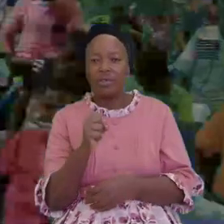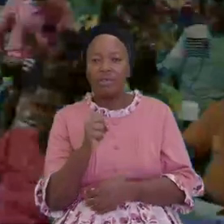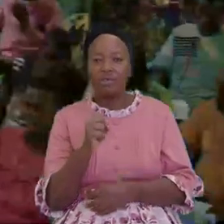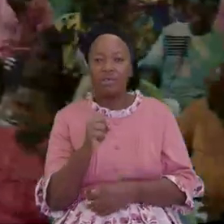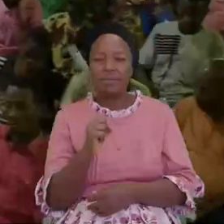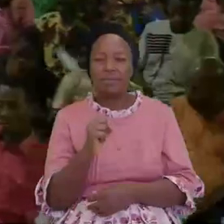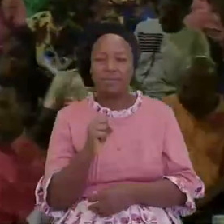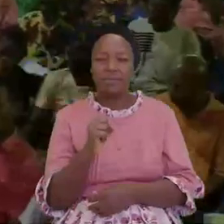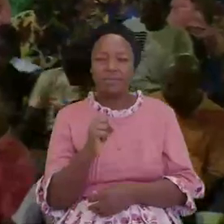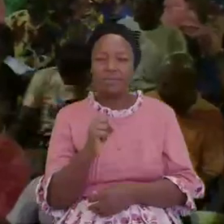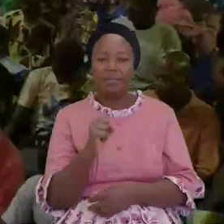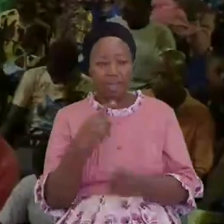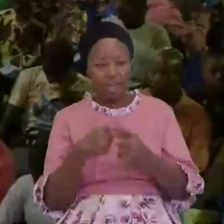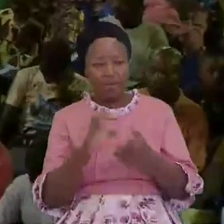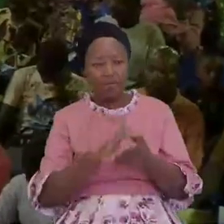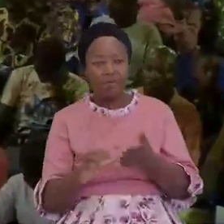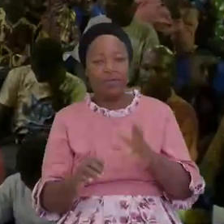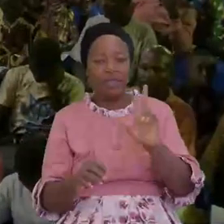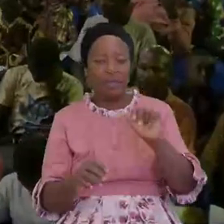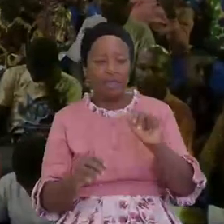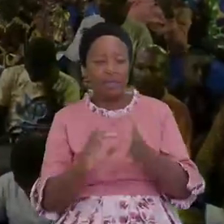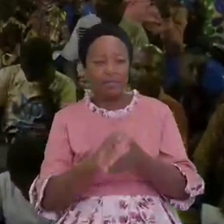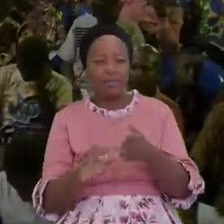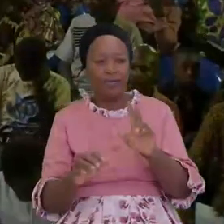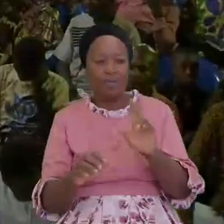Pardonne-moi ceux qui sont secrets cachés.